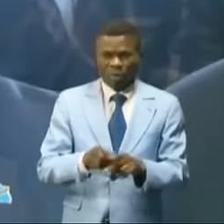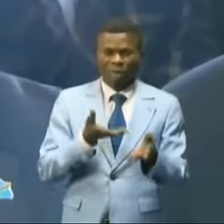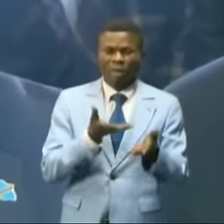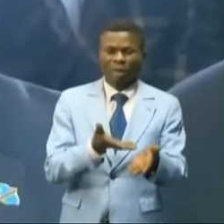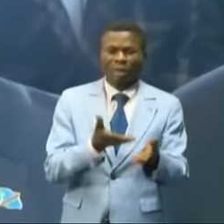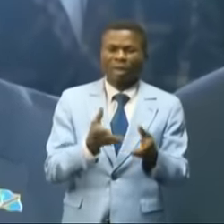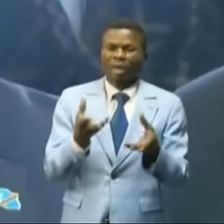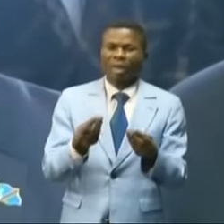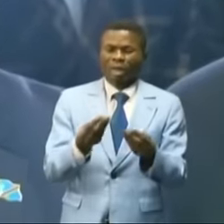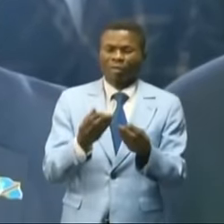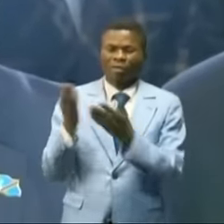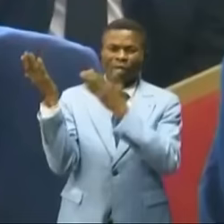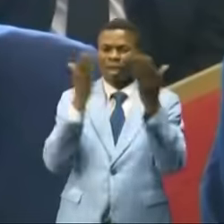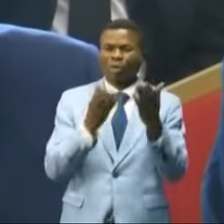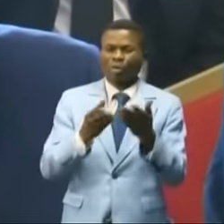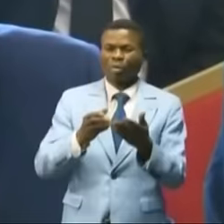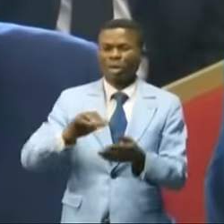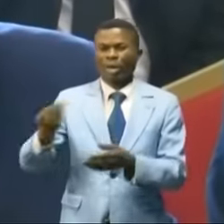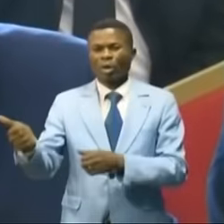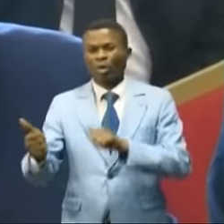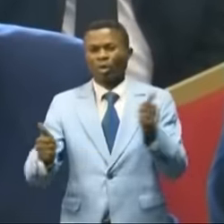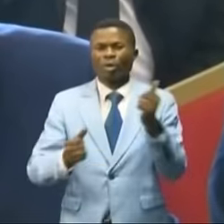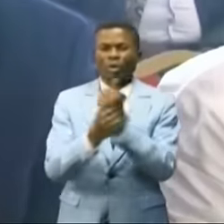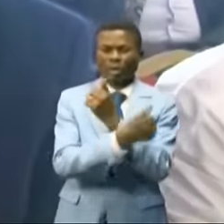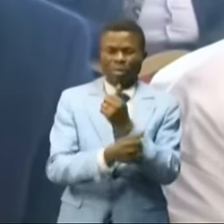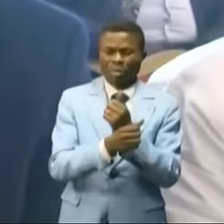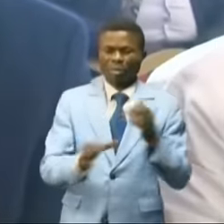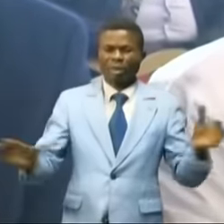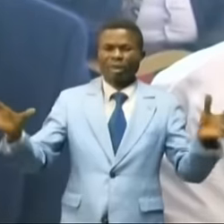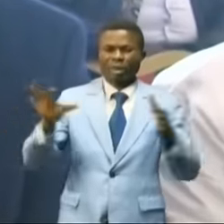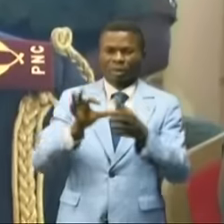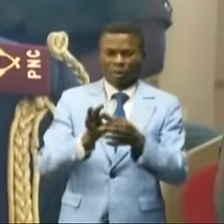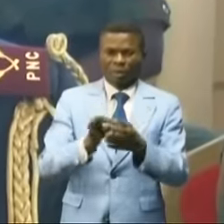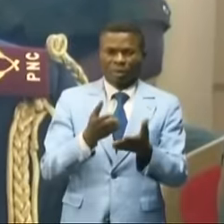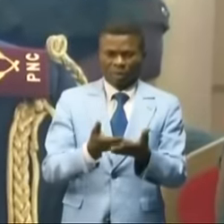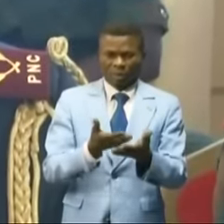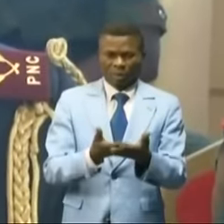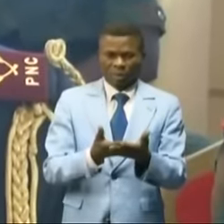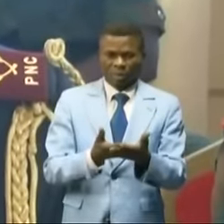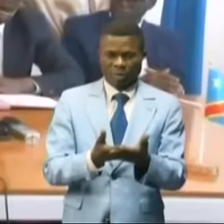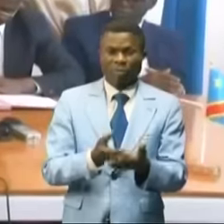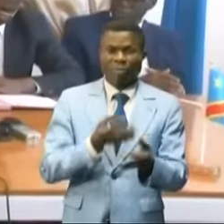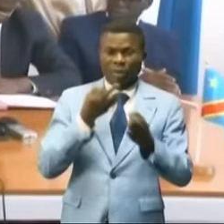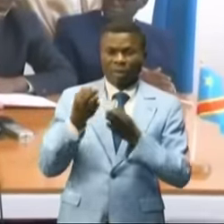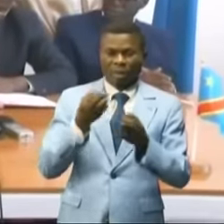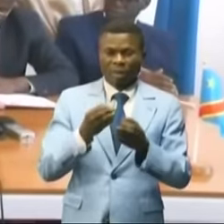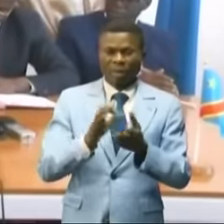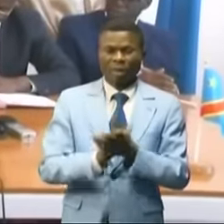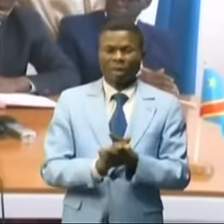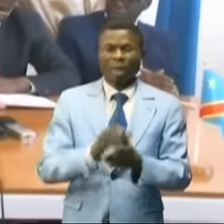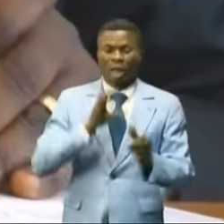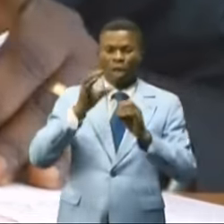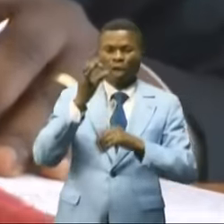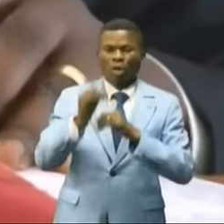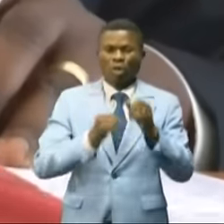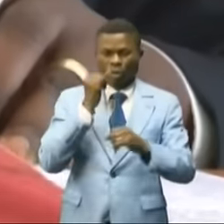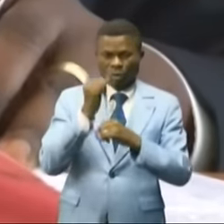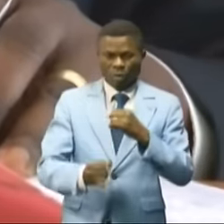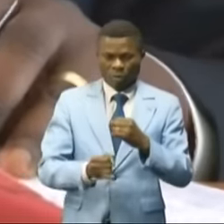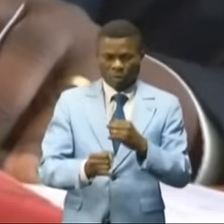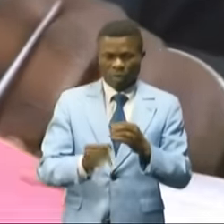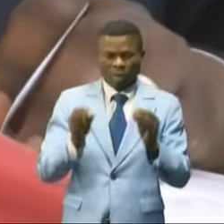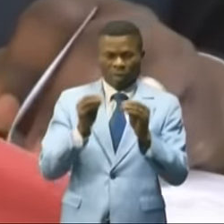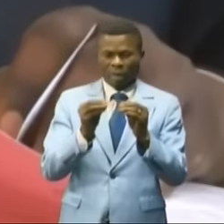une commission bipartite devant assurer la gestion des mesures de sauvegarde, précise le communiqué final sanctionnant cette